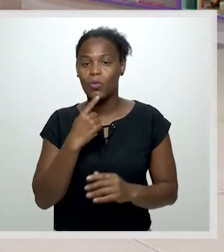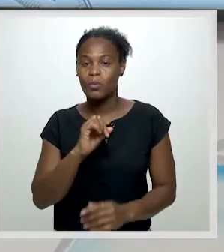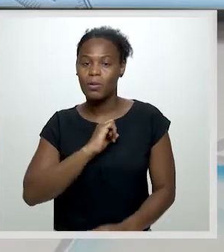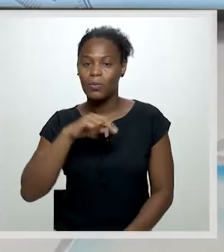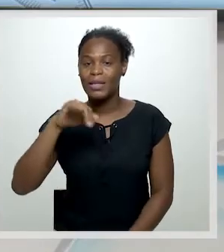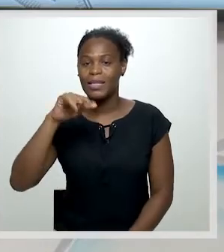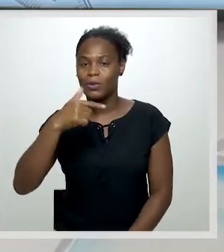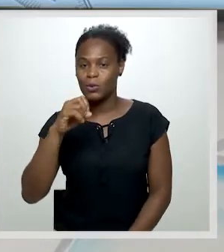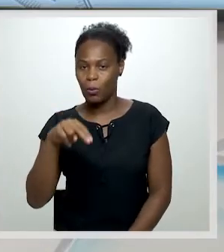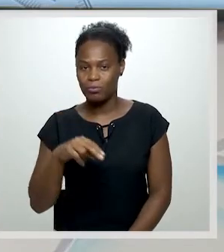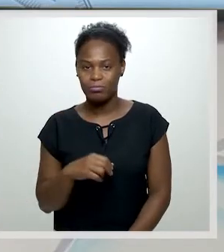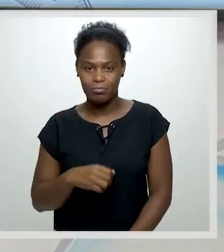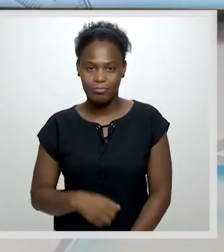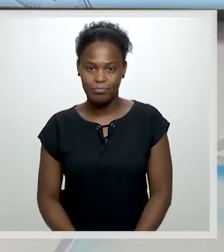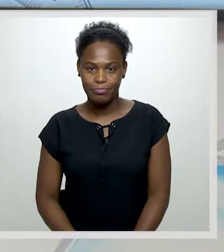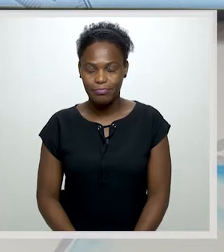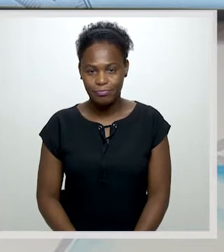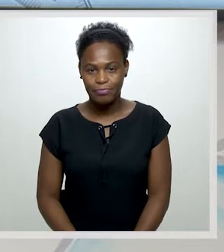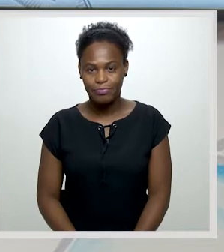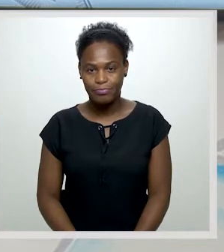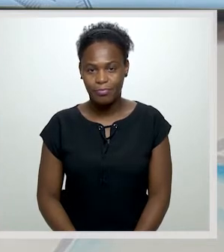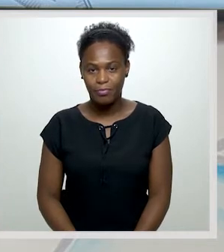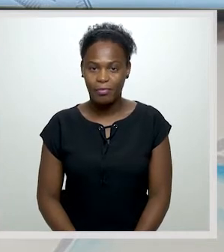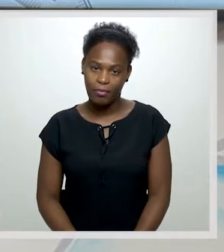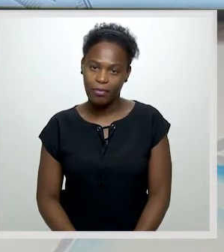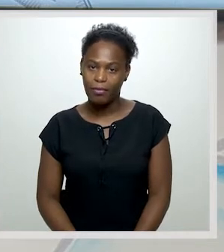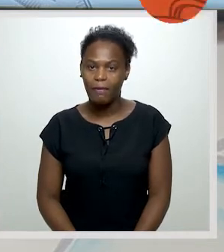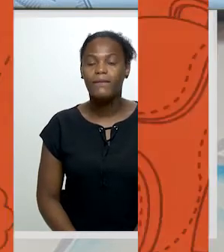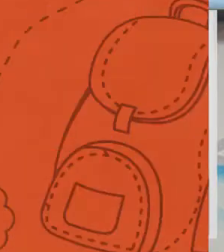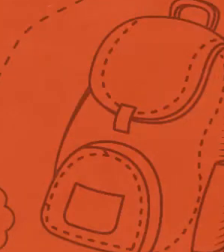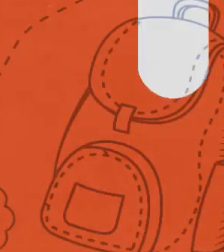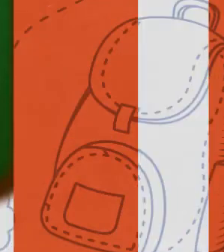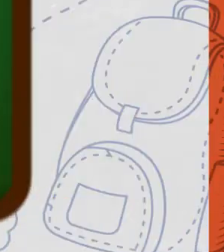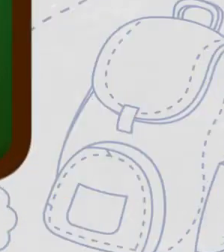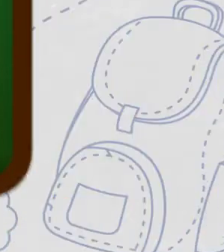casa. Je suis Nilton Fernando dos Santos, votre professeur de français.